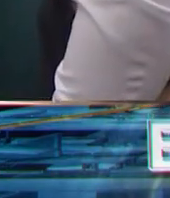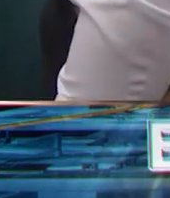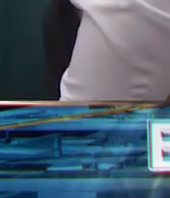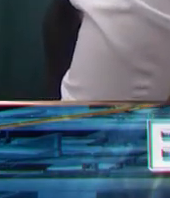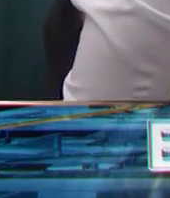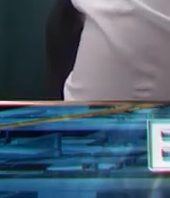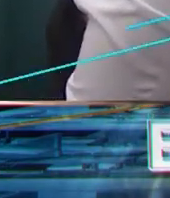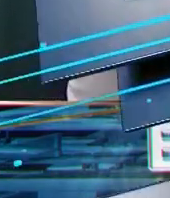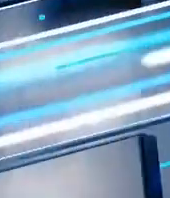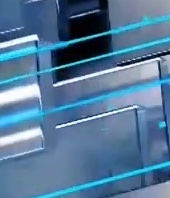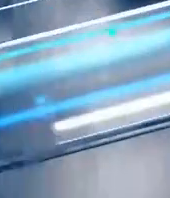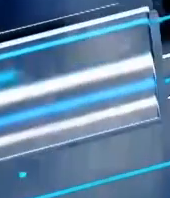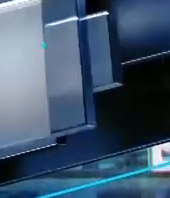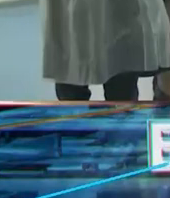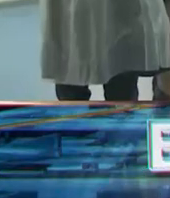беріледі.